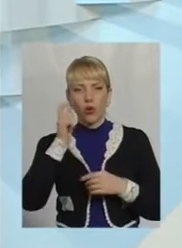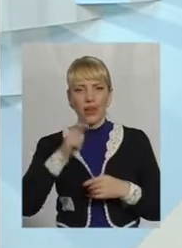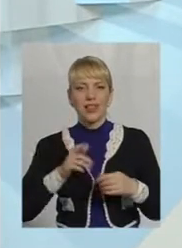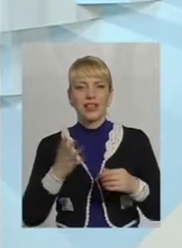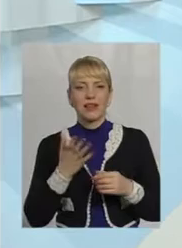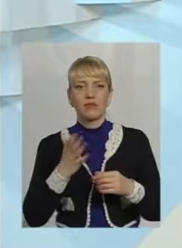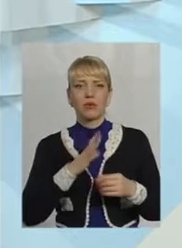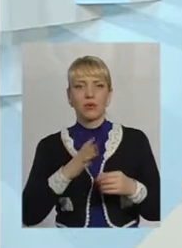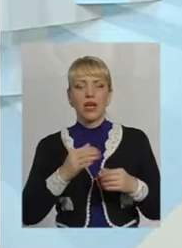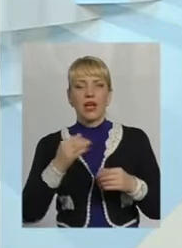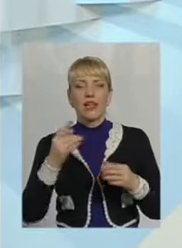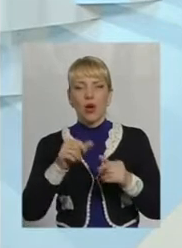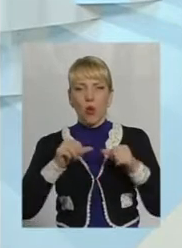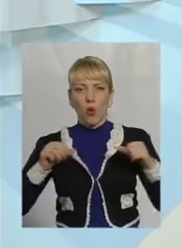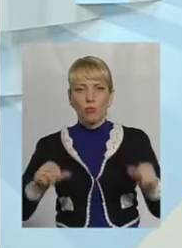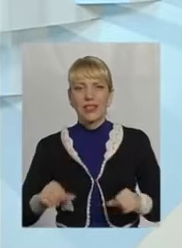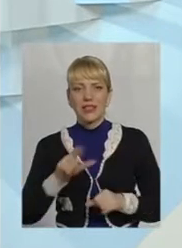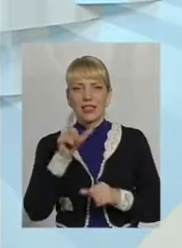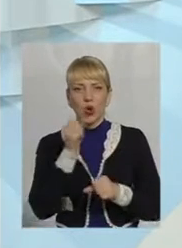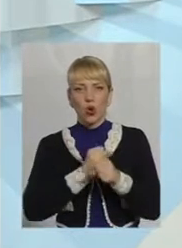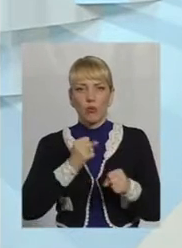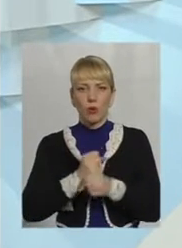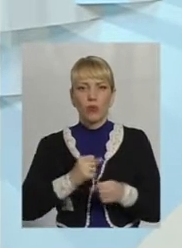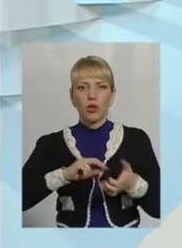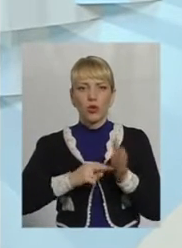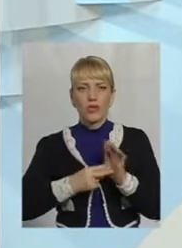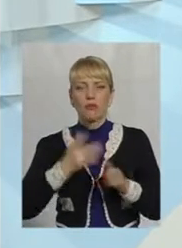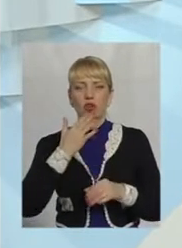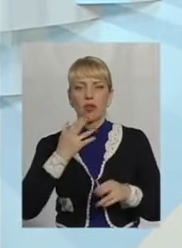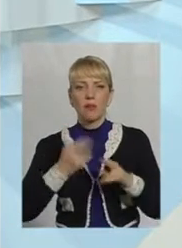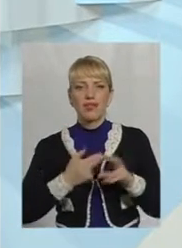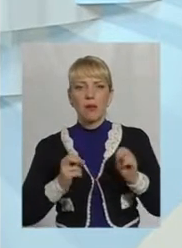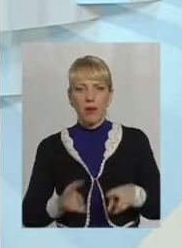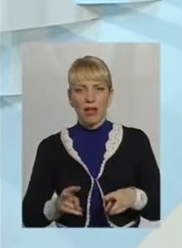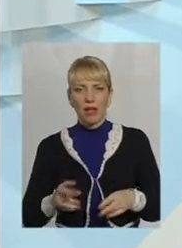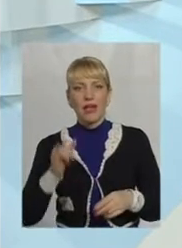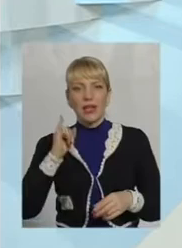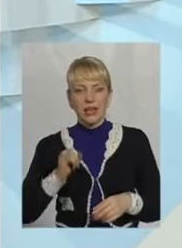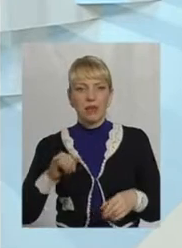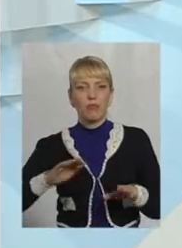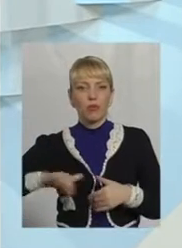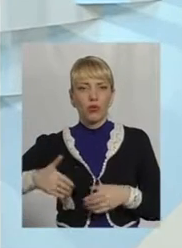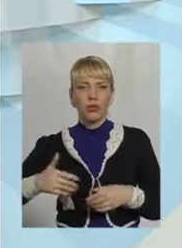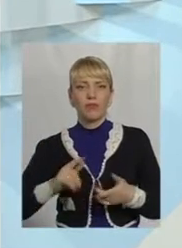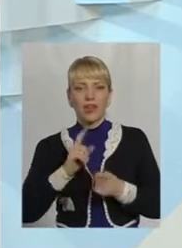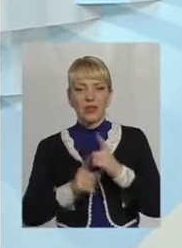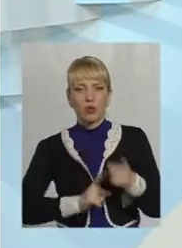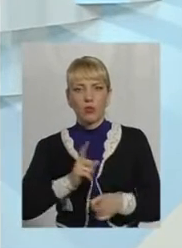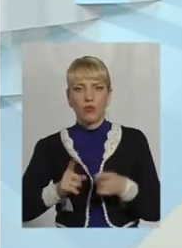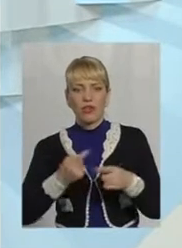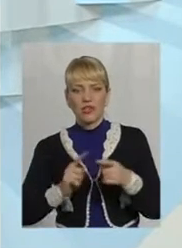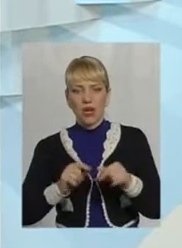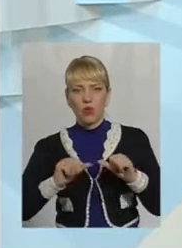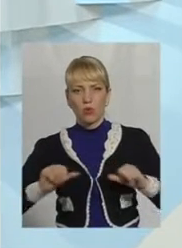місяці, яка називалася Комісія з розробки концепції національної безпеки, а потім трансформувалася ця комісія